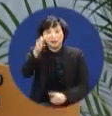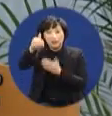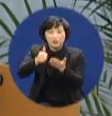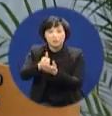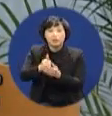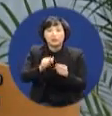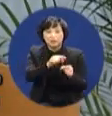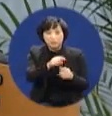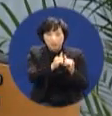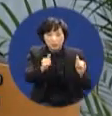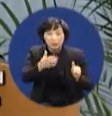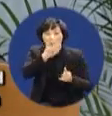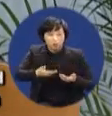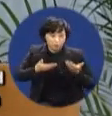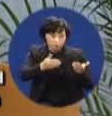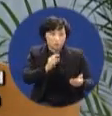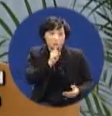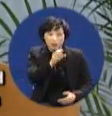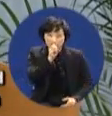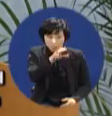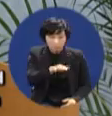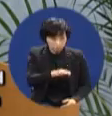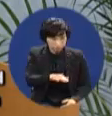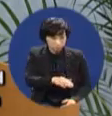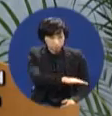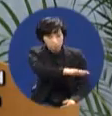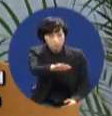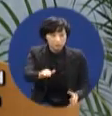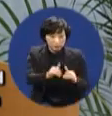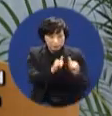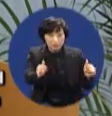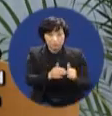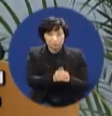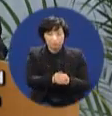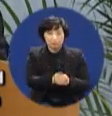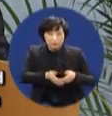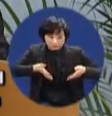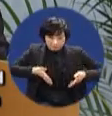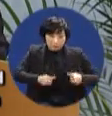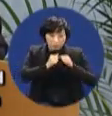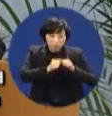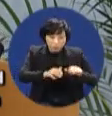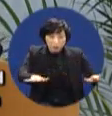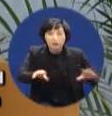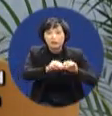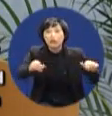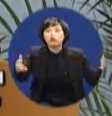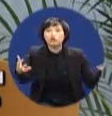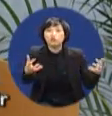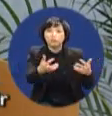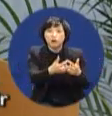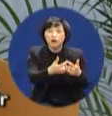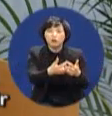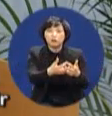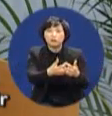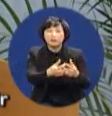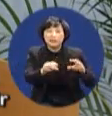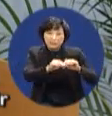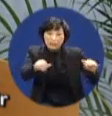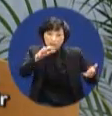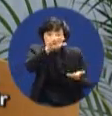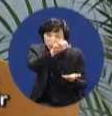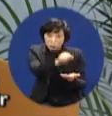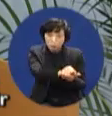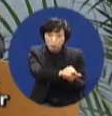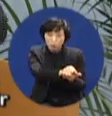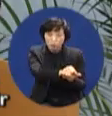그들에게 복 주시며 그들에게 이르시되 생육하고 번성하여 땅에 충만하라, 땅을